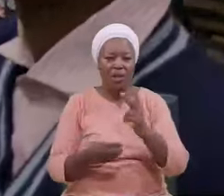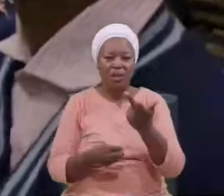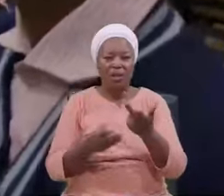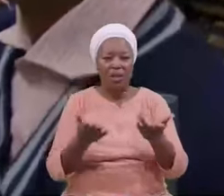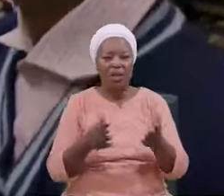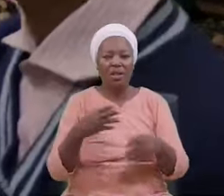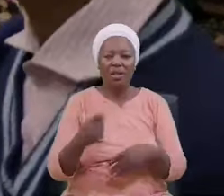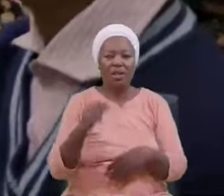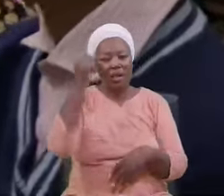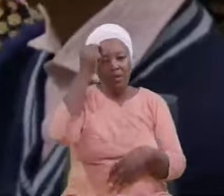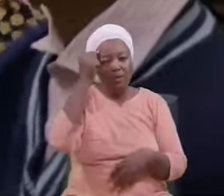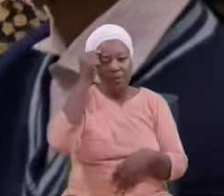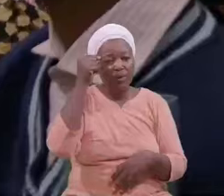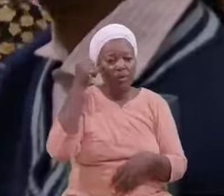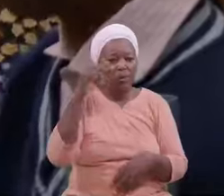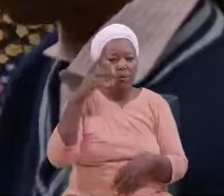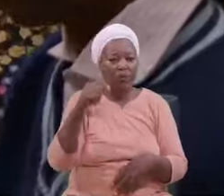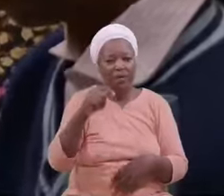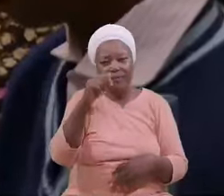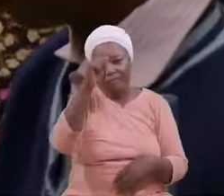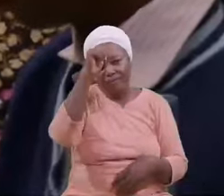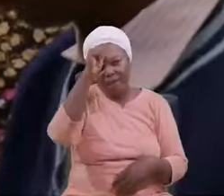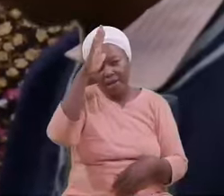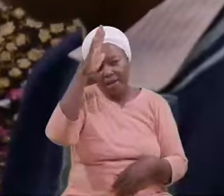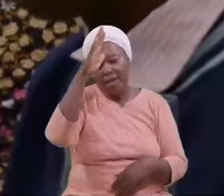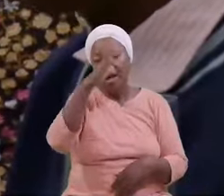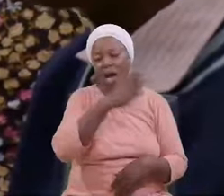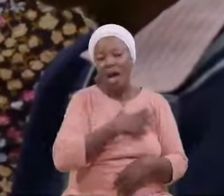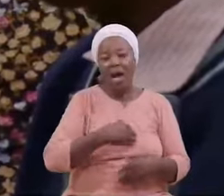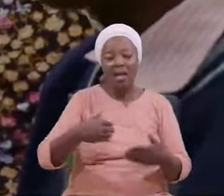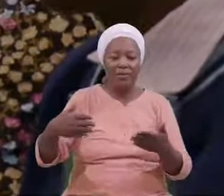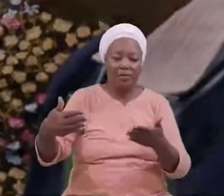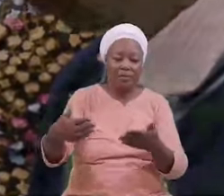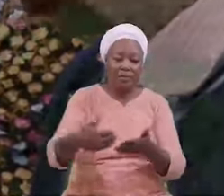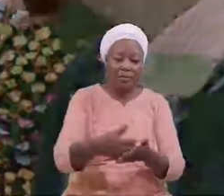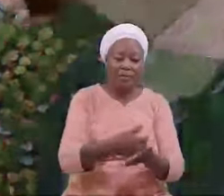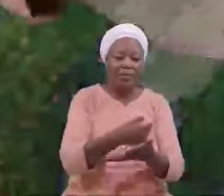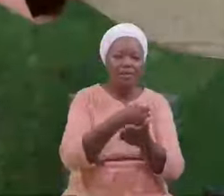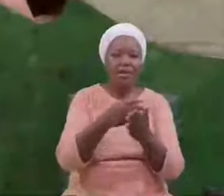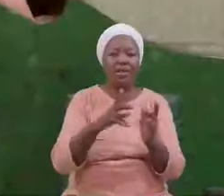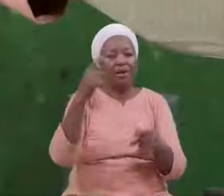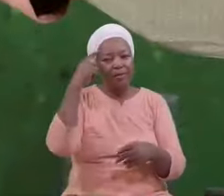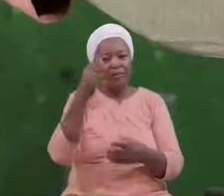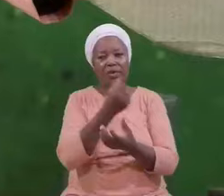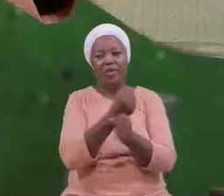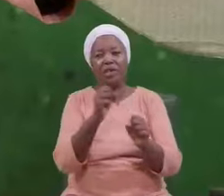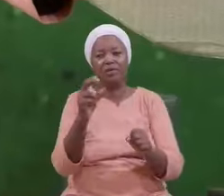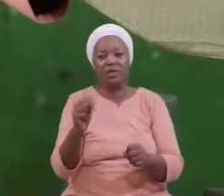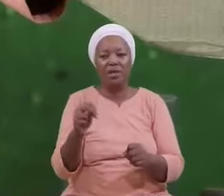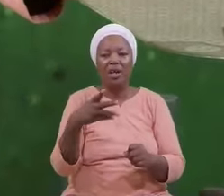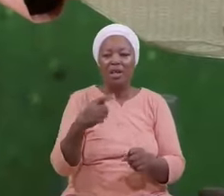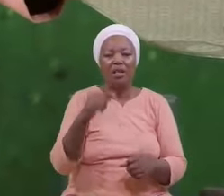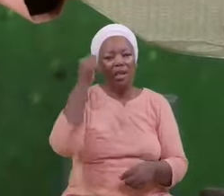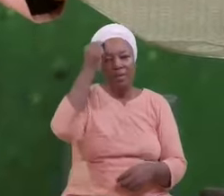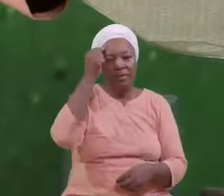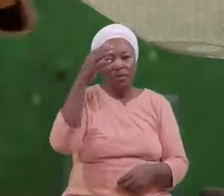Les pensées du Père et la fraîcheur amènent le salut. Les pères